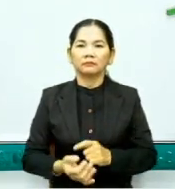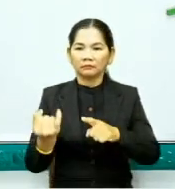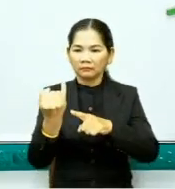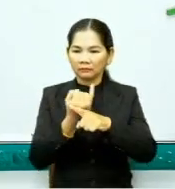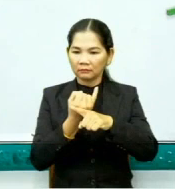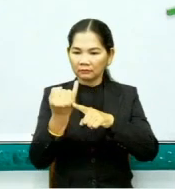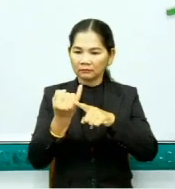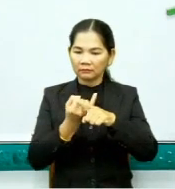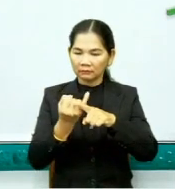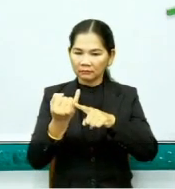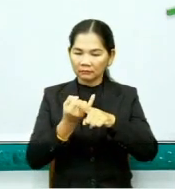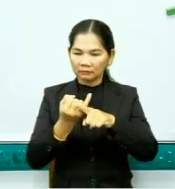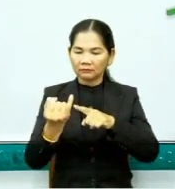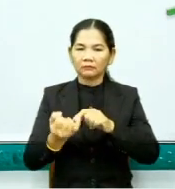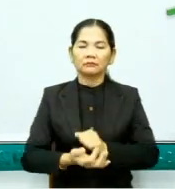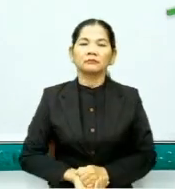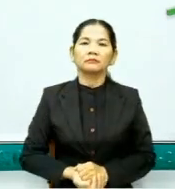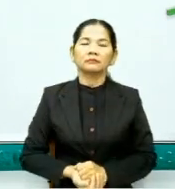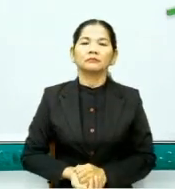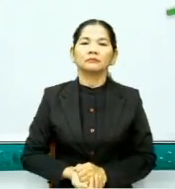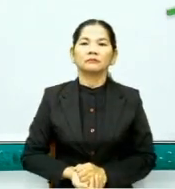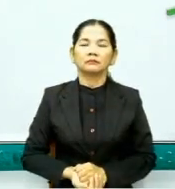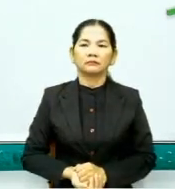ụ xa hạ cầm